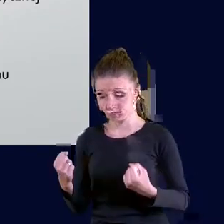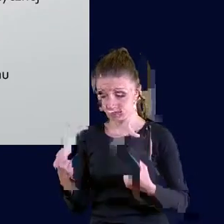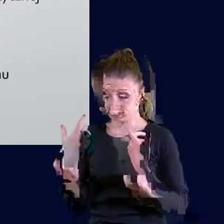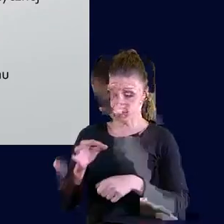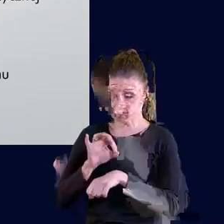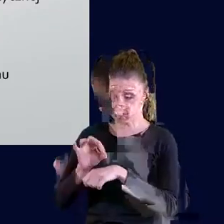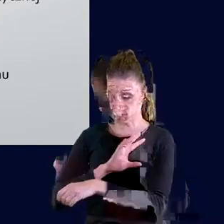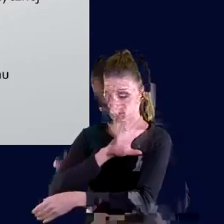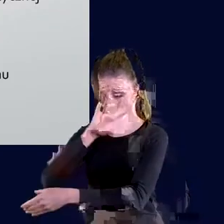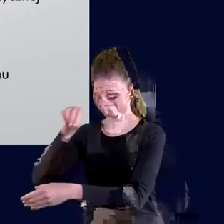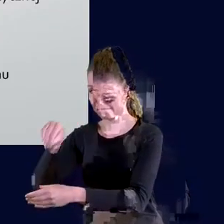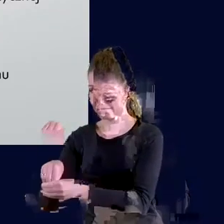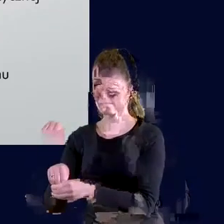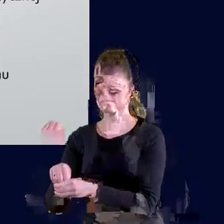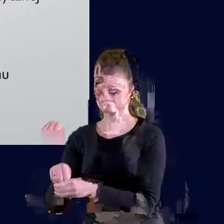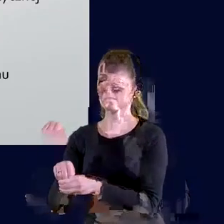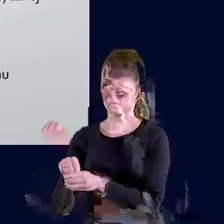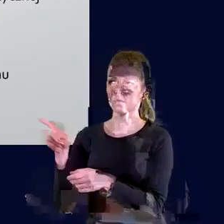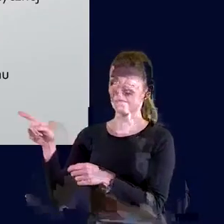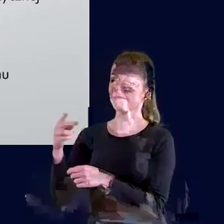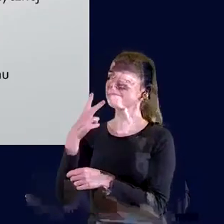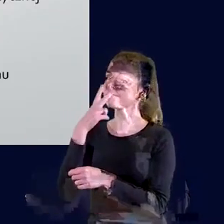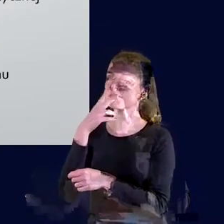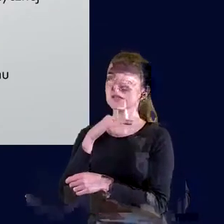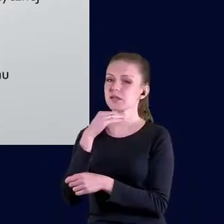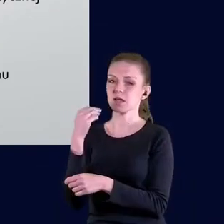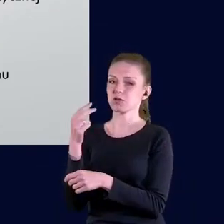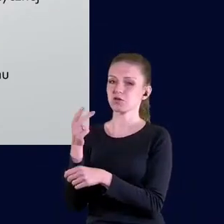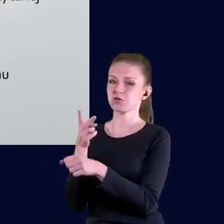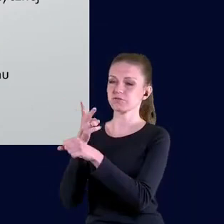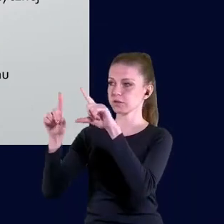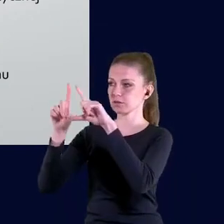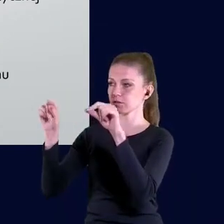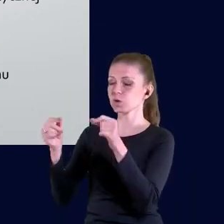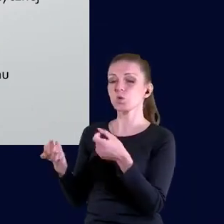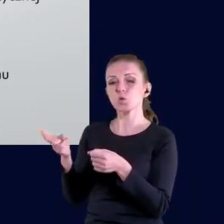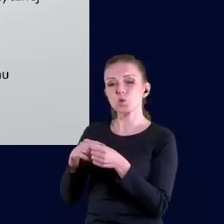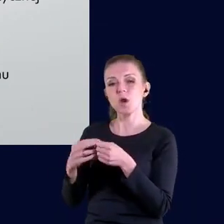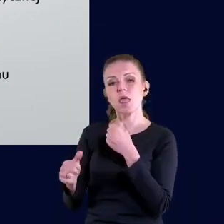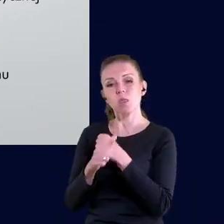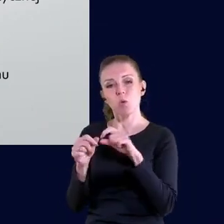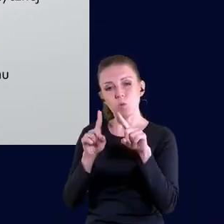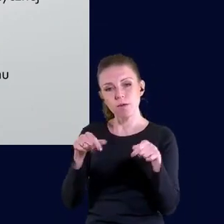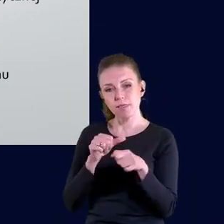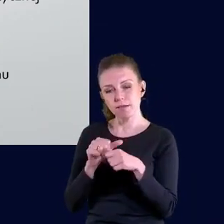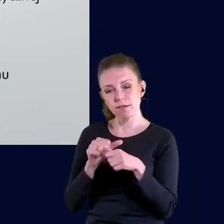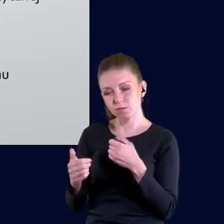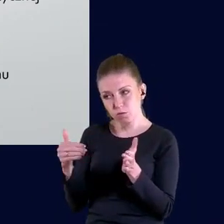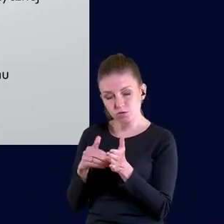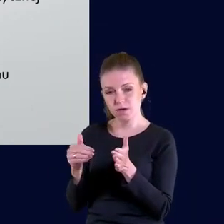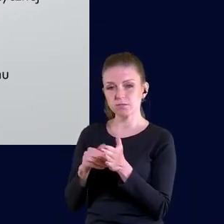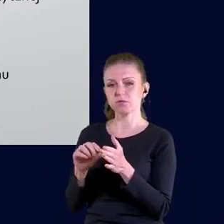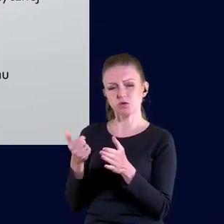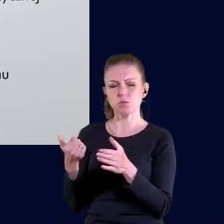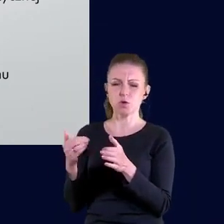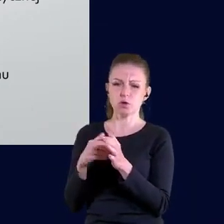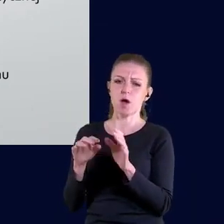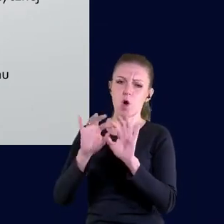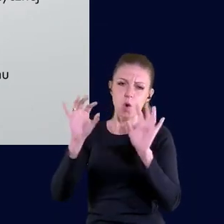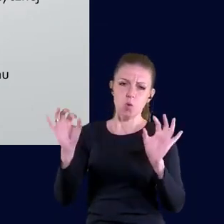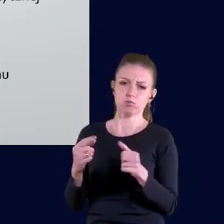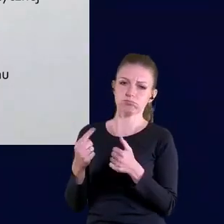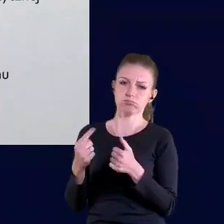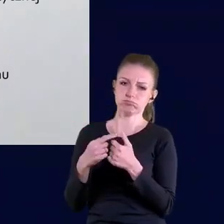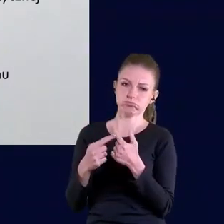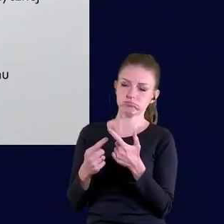projektu Jakie poszczególne dokumenty trzeba złożyć żeby w ogóle ten te dokumenty